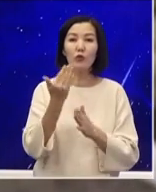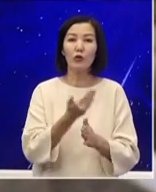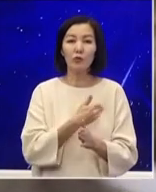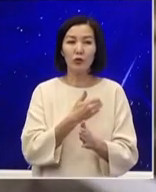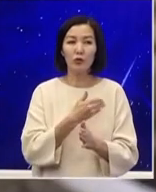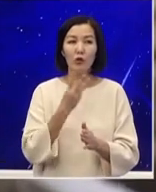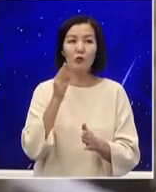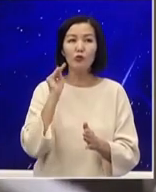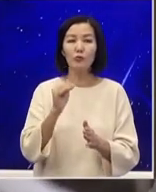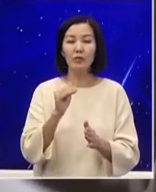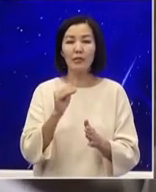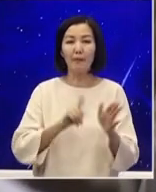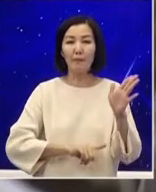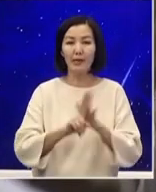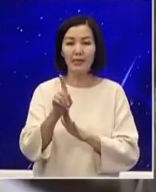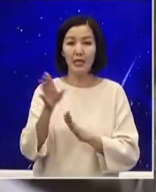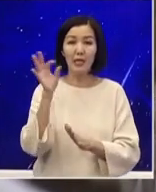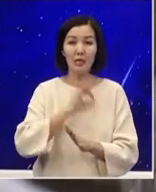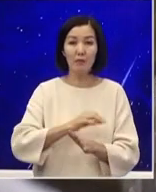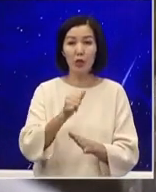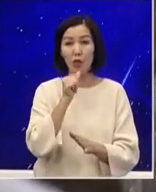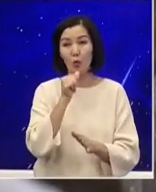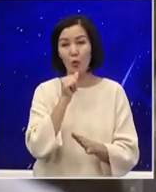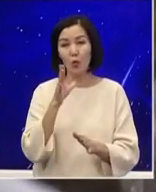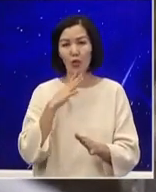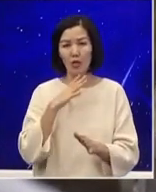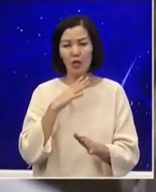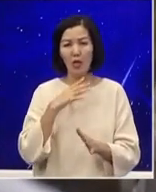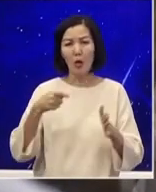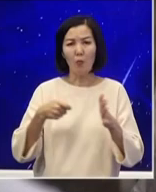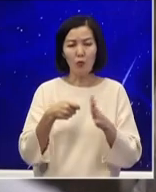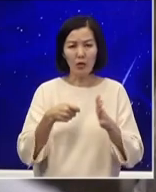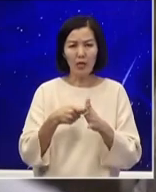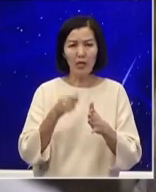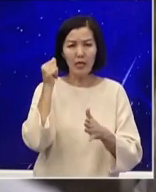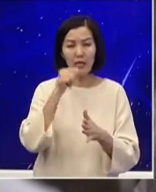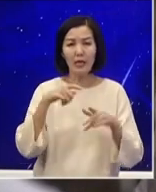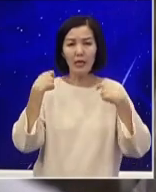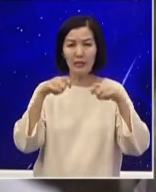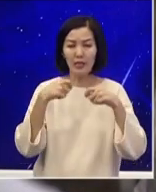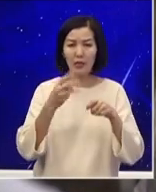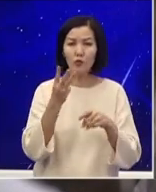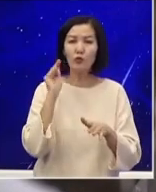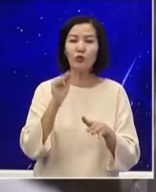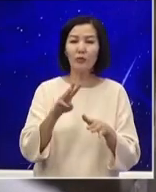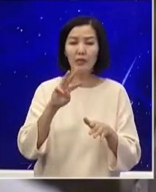3 мың баспен бастағаннан кейін оның тиімділігін көрдік. Бордақ алаңында тұрғандарды ертең өткізген кезде оған 3 мың